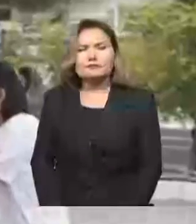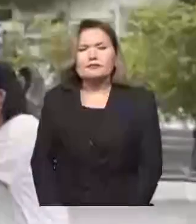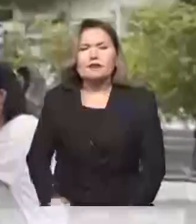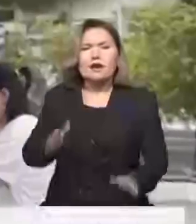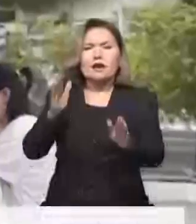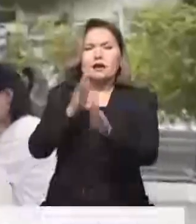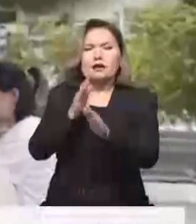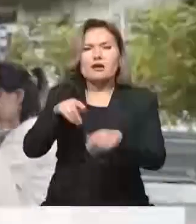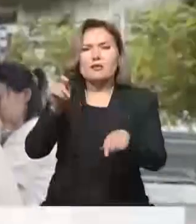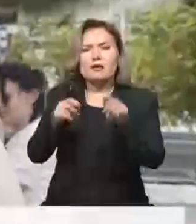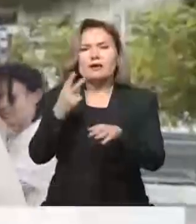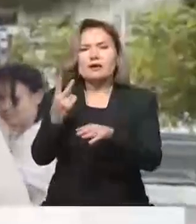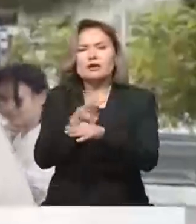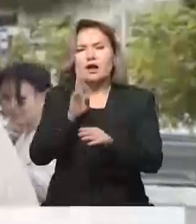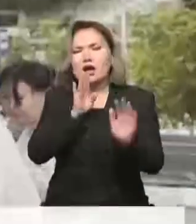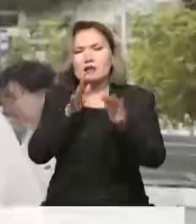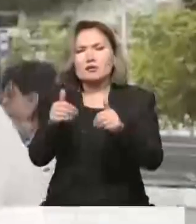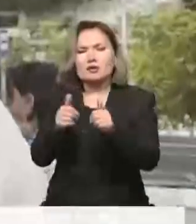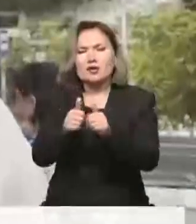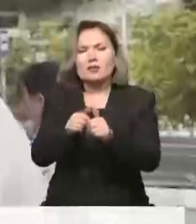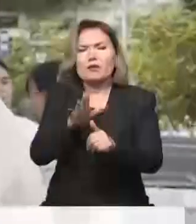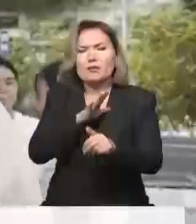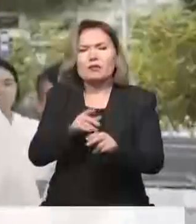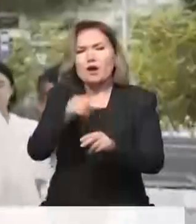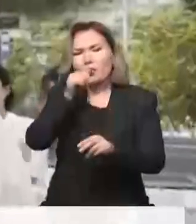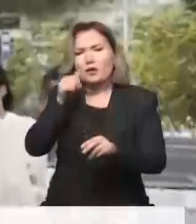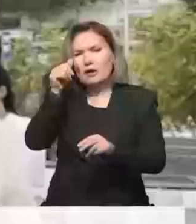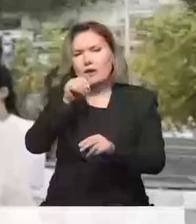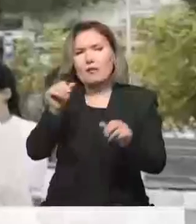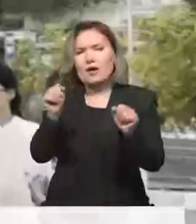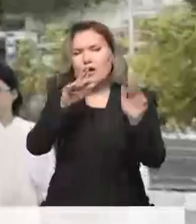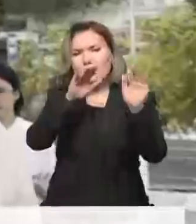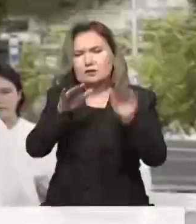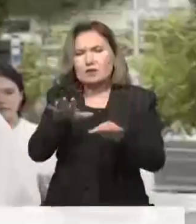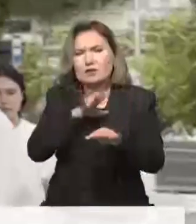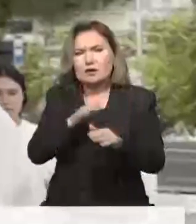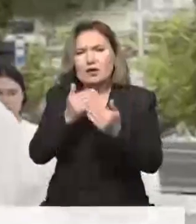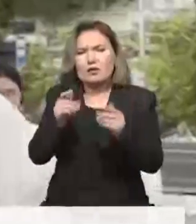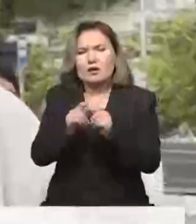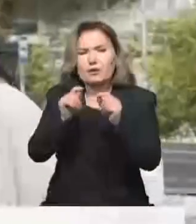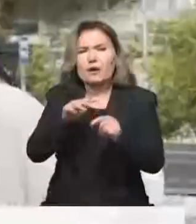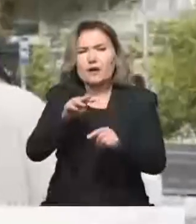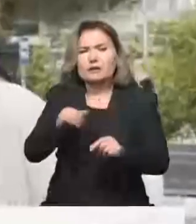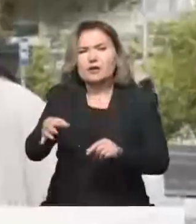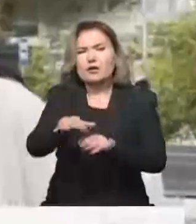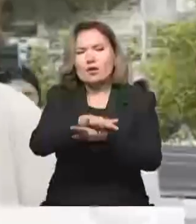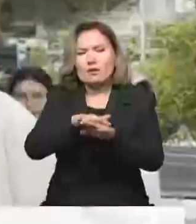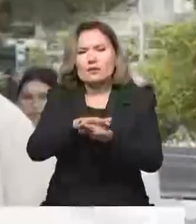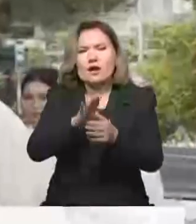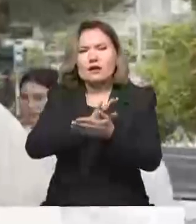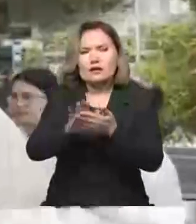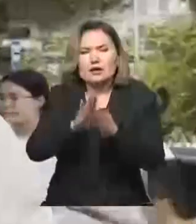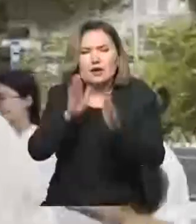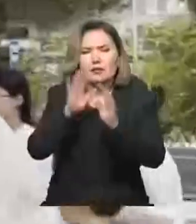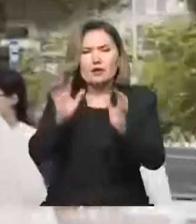Эко-фестиваль осымен екінші рет Каспий жағасында өткізіліп жатыр. Алғашқы шара былтыр қыс мезгілінде ұйымдастырылды. Мақсатымыз Маңғыстау тұрғындарын тазалыққа шақыру,